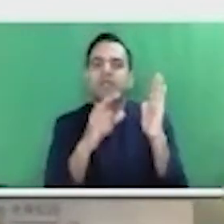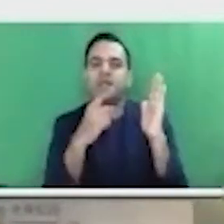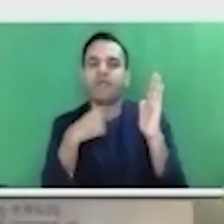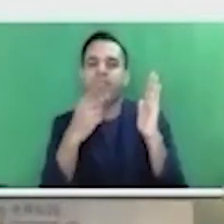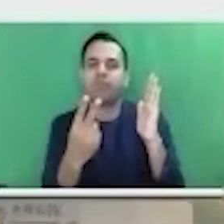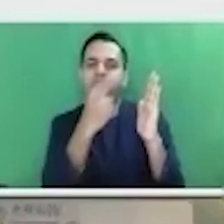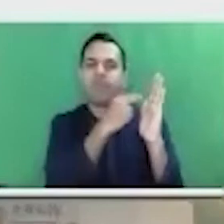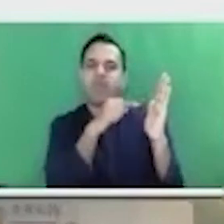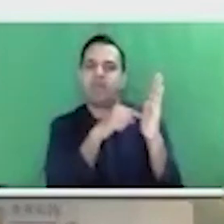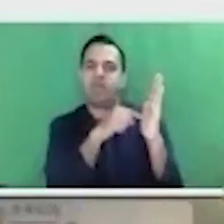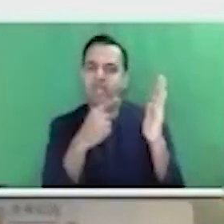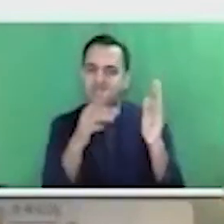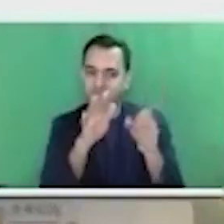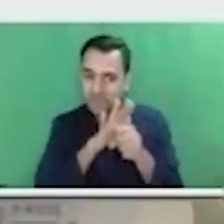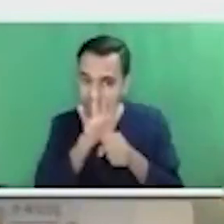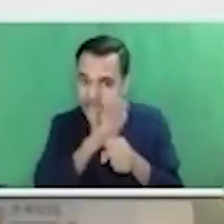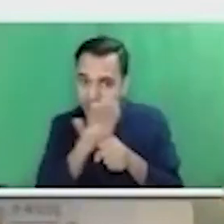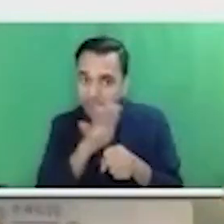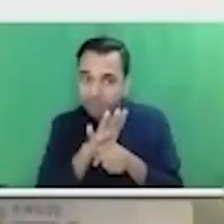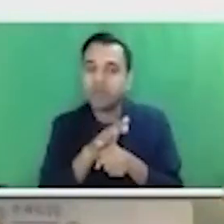يكفي؟ هل هذا ما نبحث عنه؟